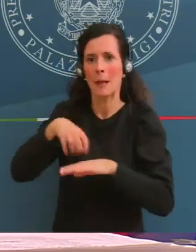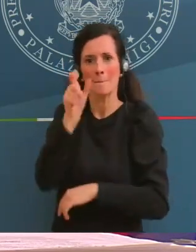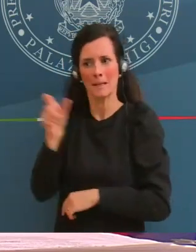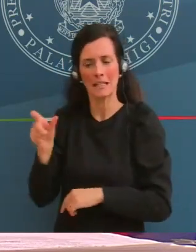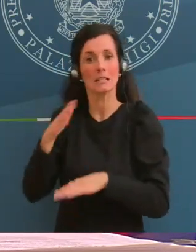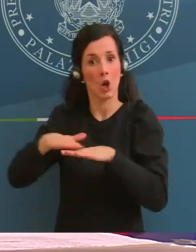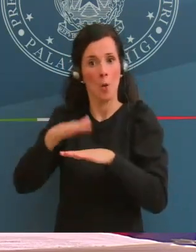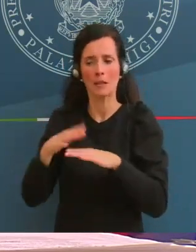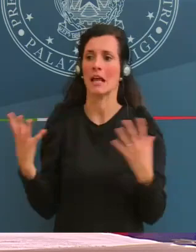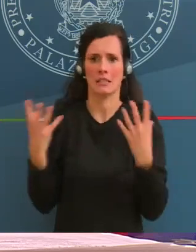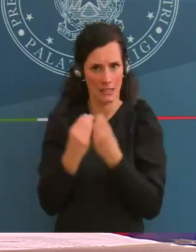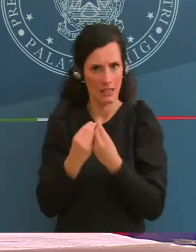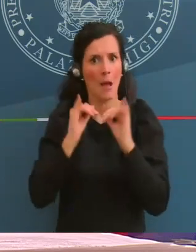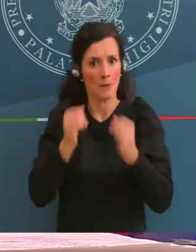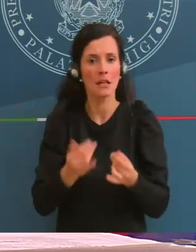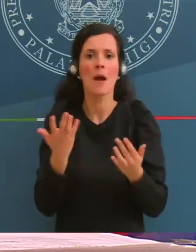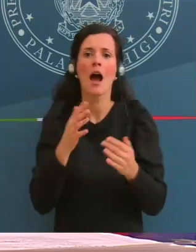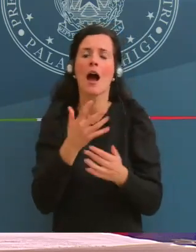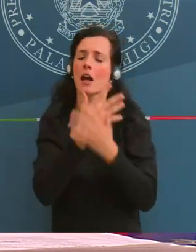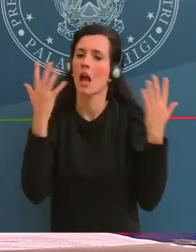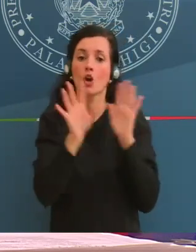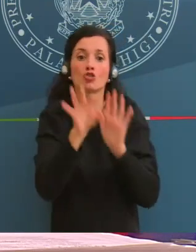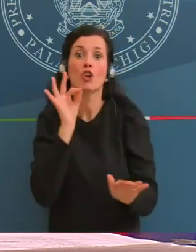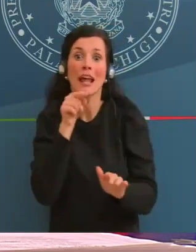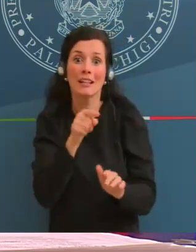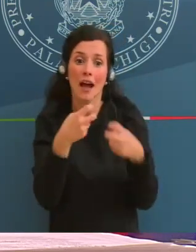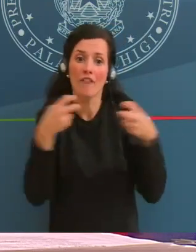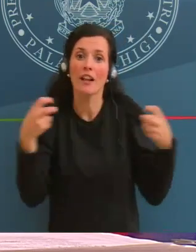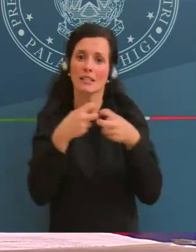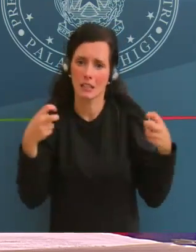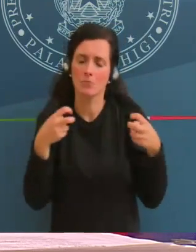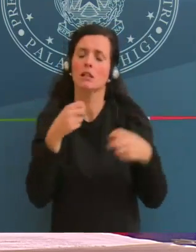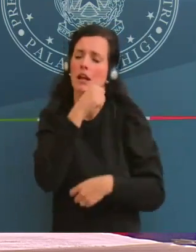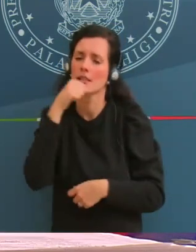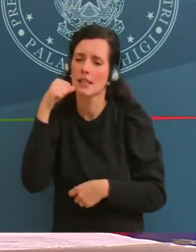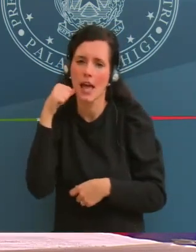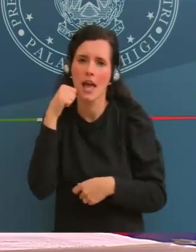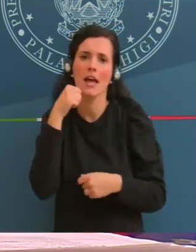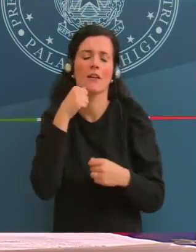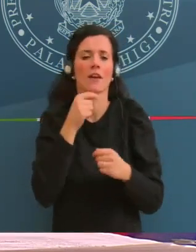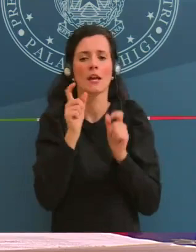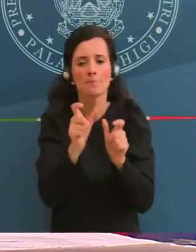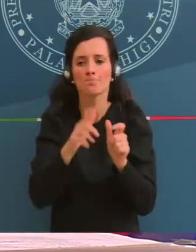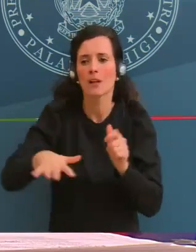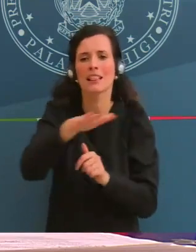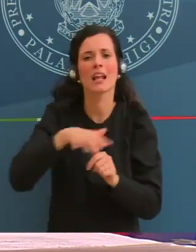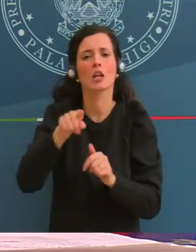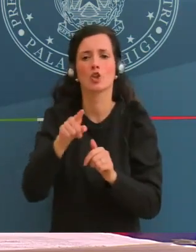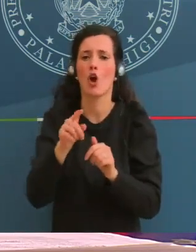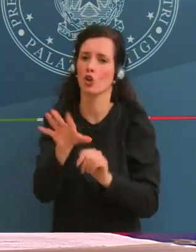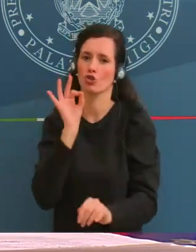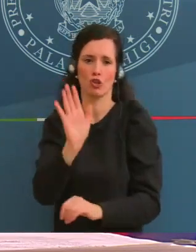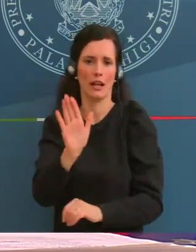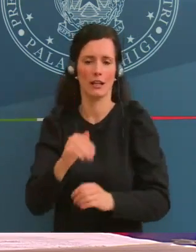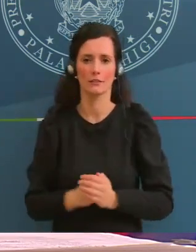per quanto riguarda l'altra domanda sui vaccini e le sono molto franco c'è un principio di autodeterminazione che riguarda anche le scelte